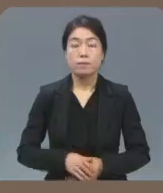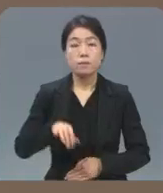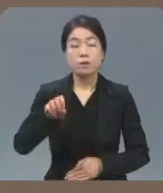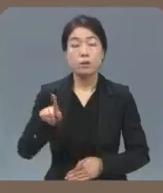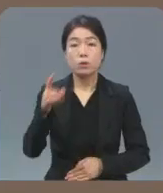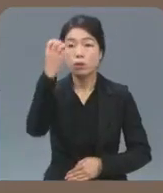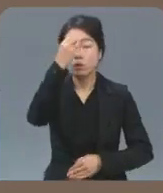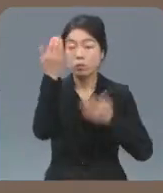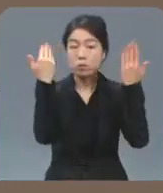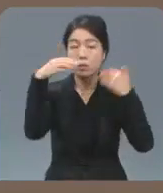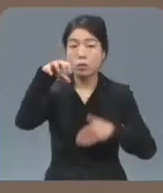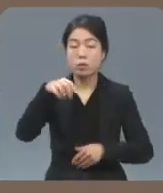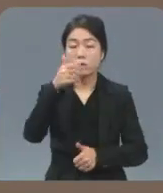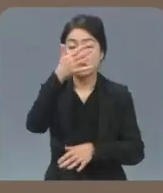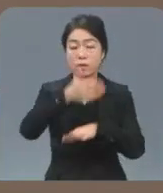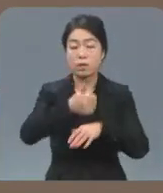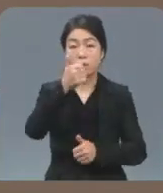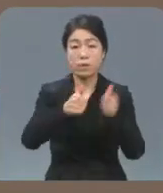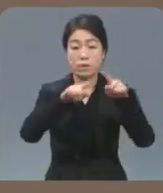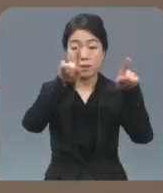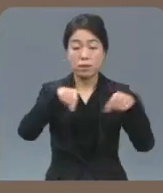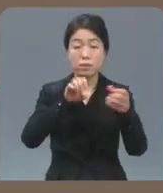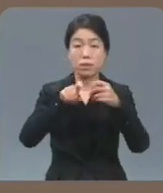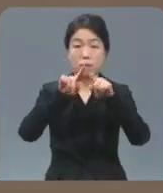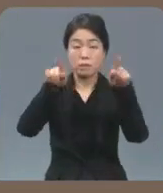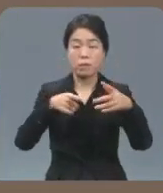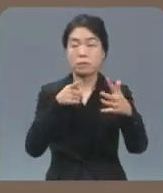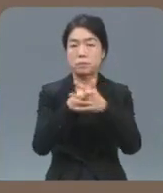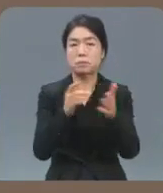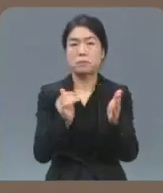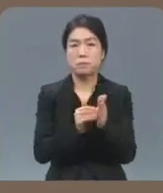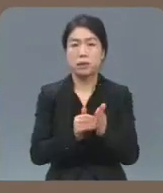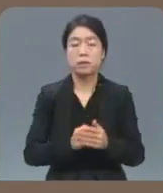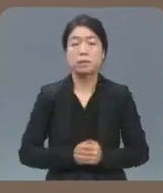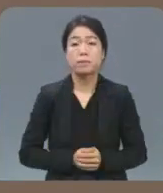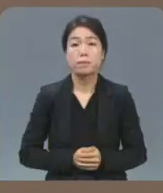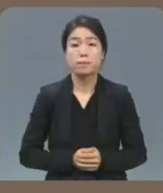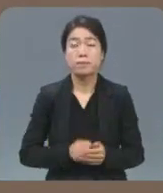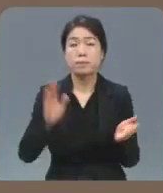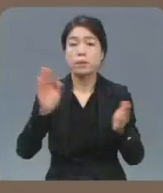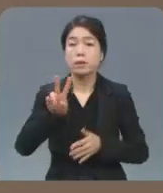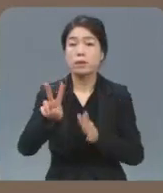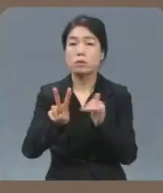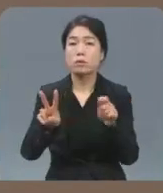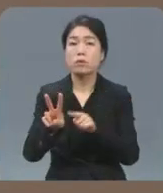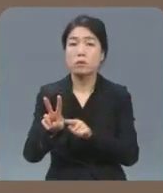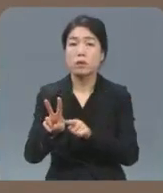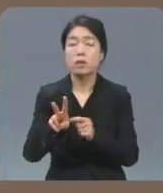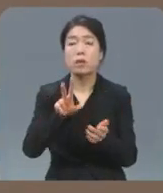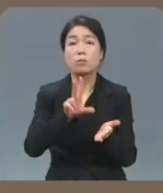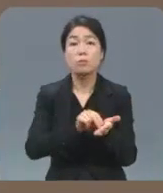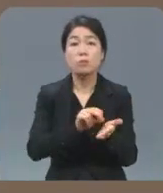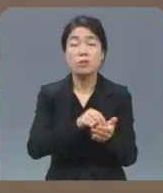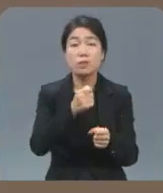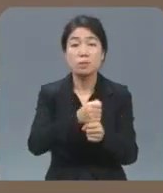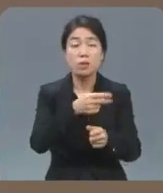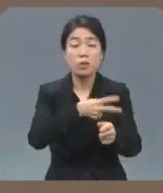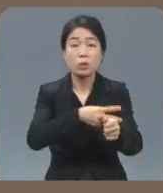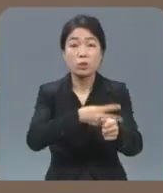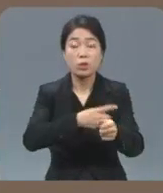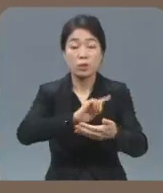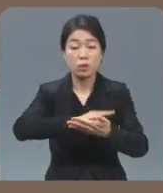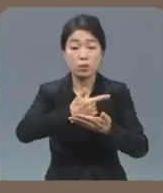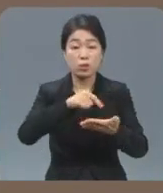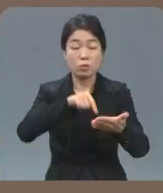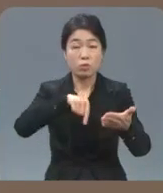광주의 한 고등학교에서 기말고사 시험지와 답안지가 유출됐습니다. 학생 두 명이 문제를 낸 교사들의